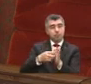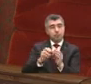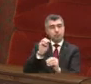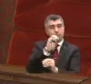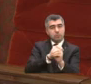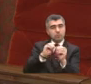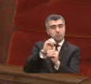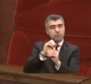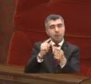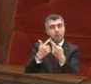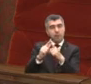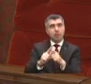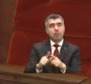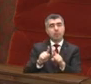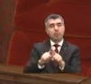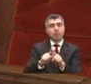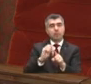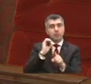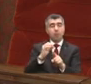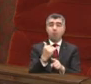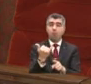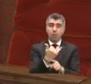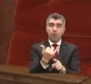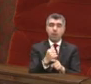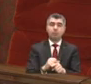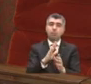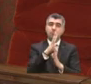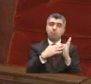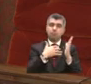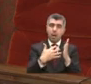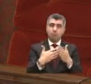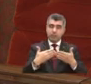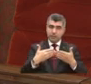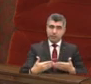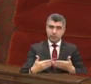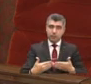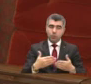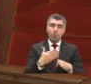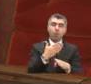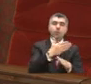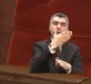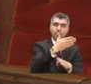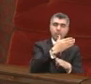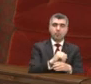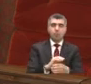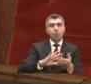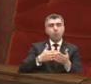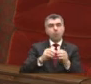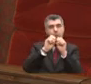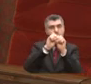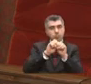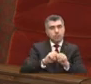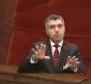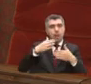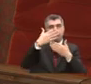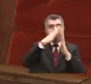باش يعدد مخطط جد مهم على المدى المتوسط والبعيد. الهدف منه هو التغطية الكافة